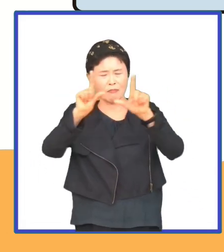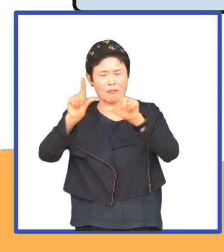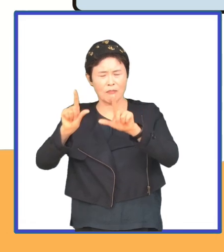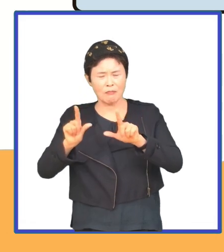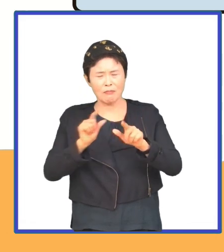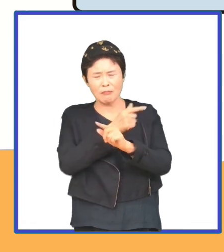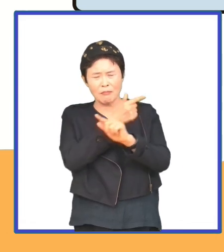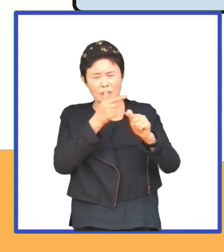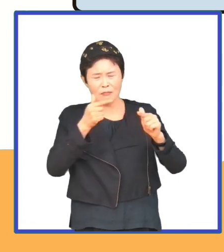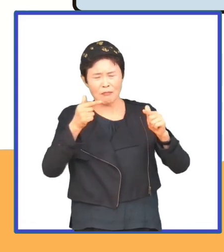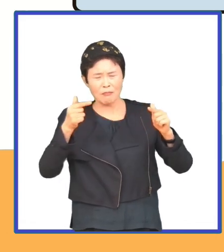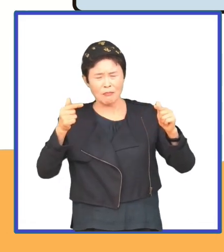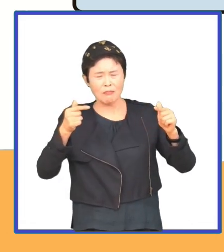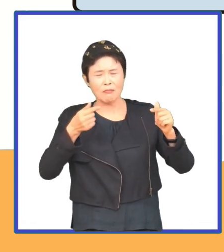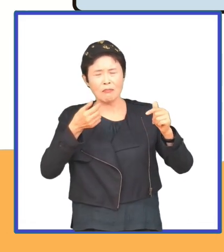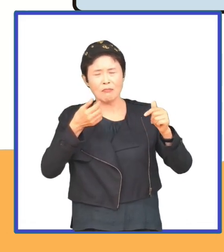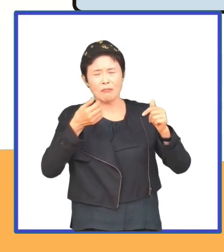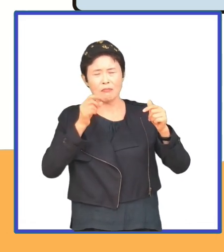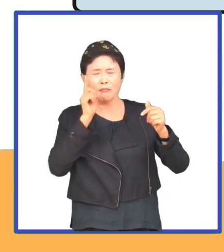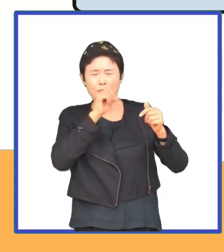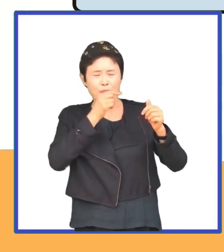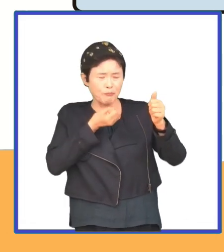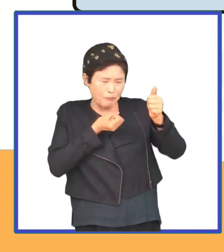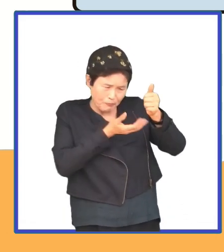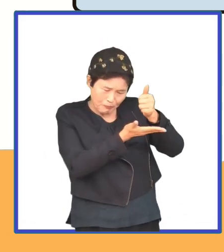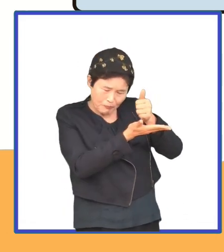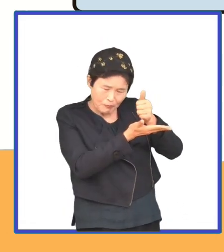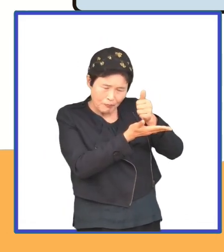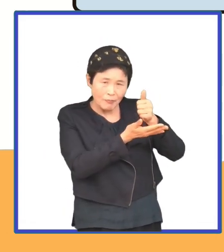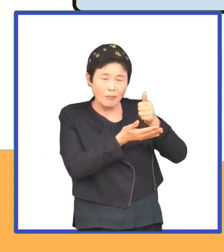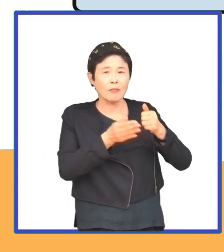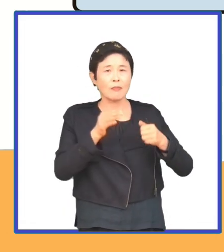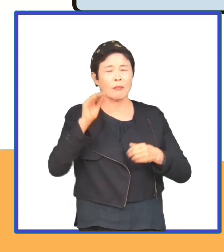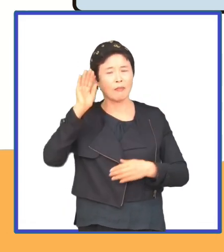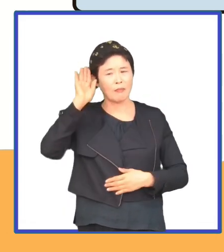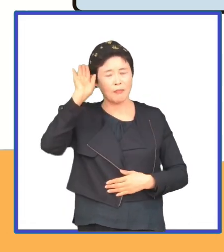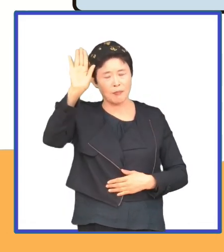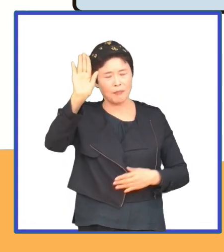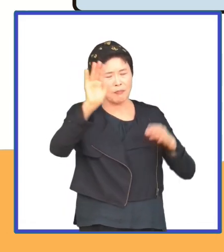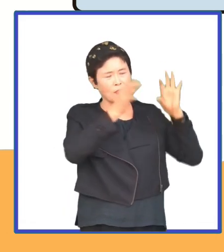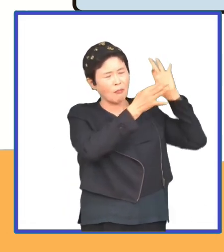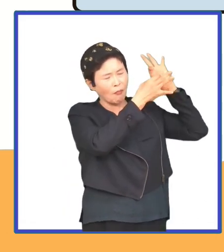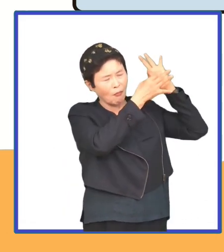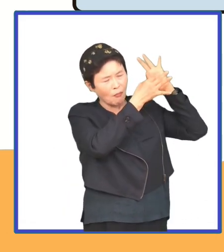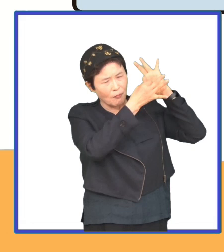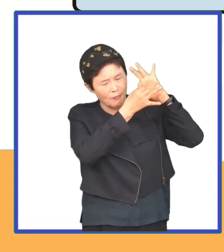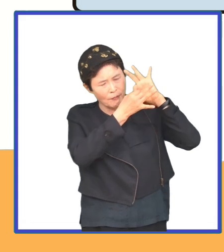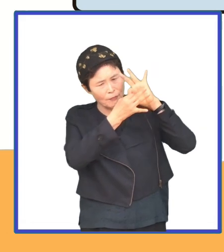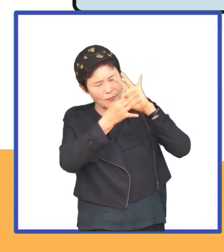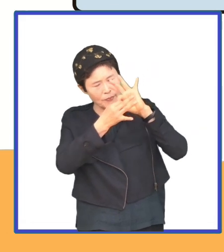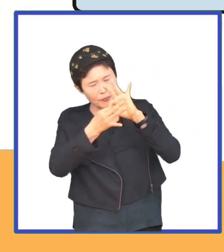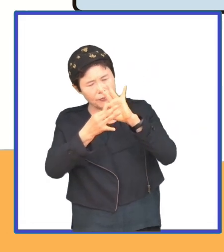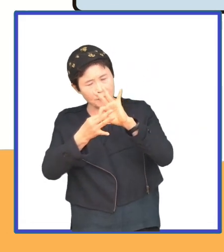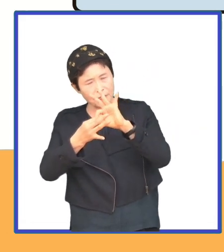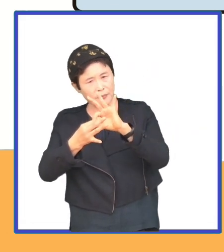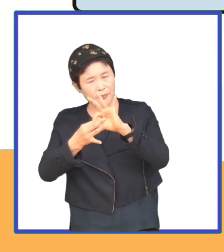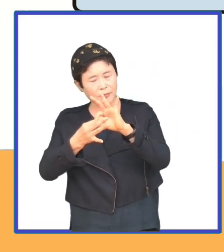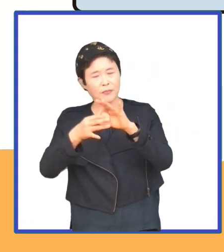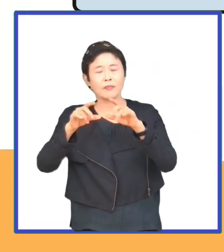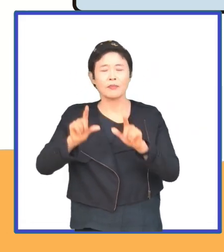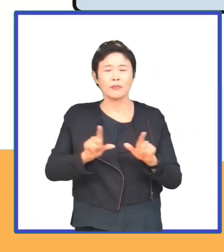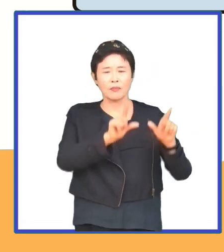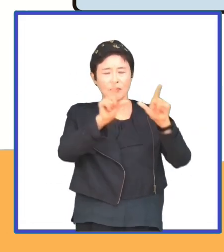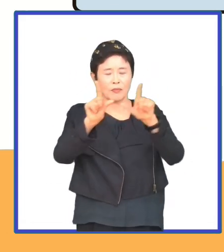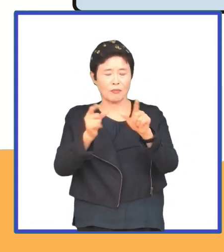수 있어요. 앞으로 이러한 현상이 계속적으로 지속되고 우리가 생활하면서 발생시키는